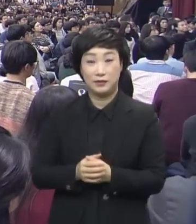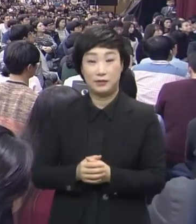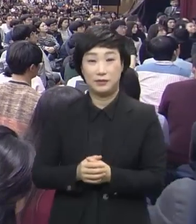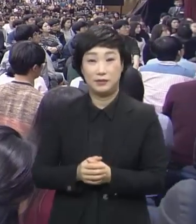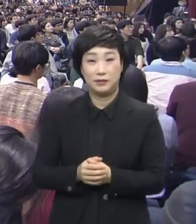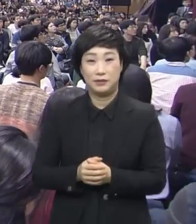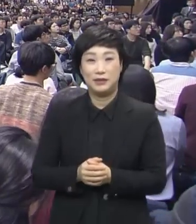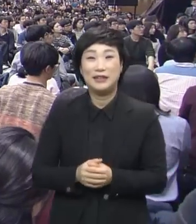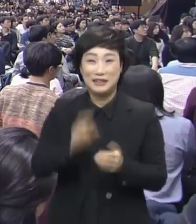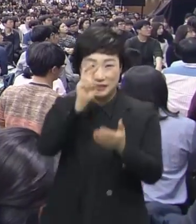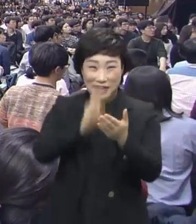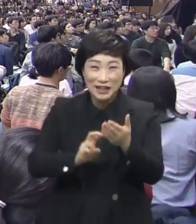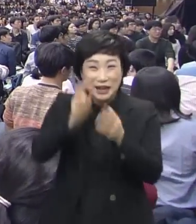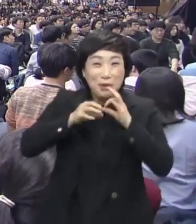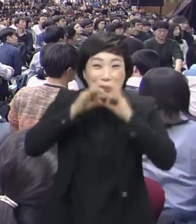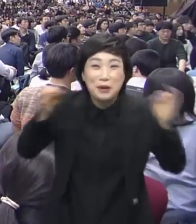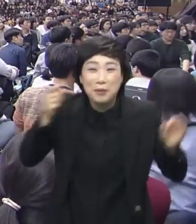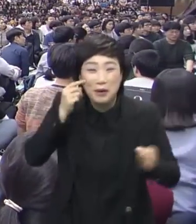주님